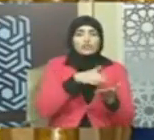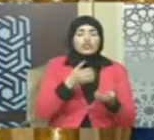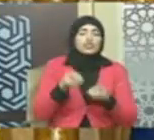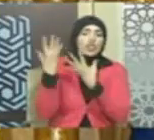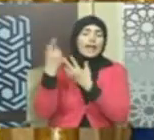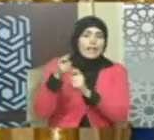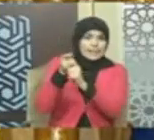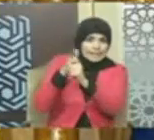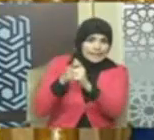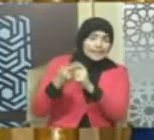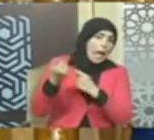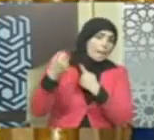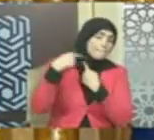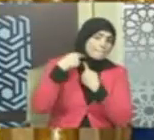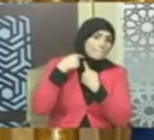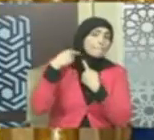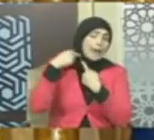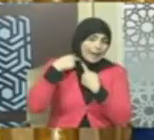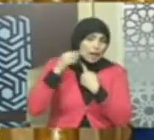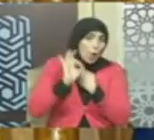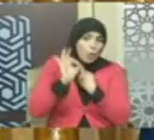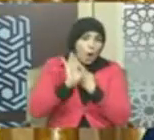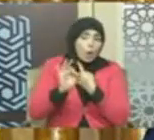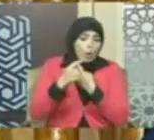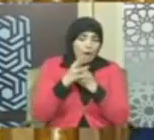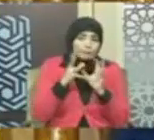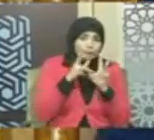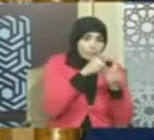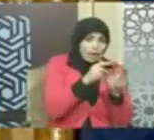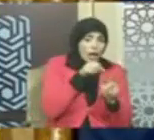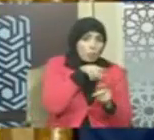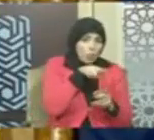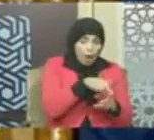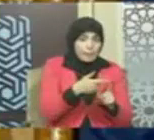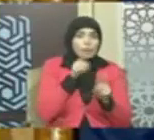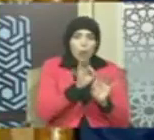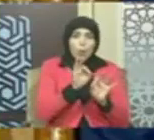بسهم في المكان الذي أشار إليه.